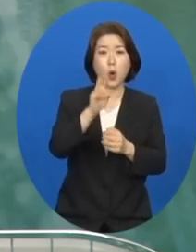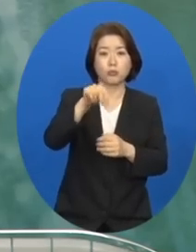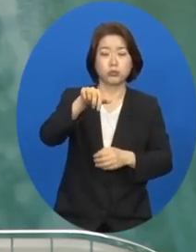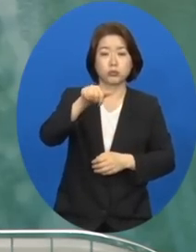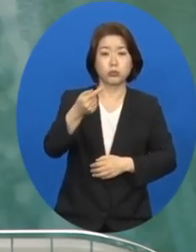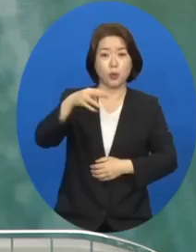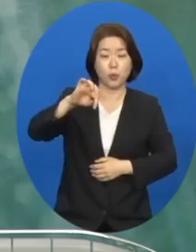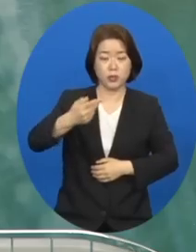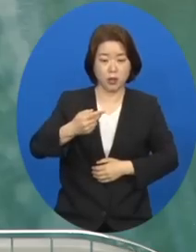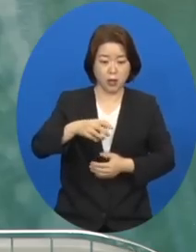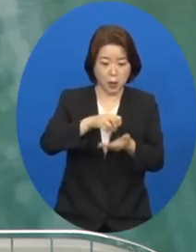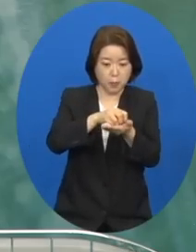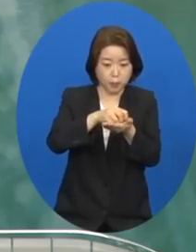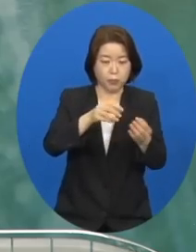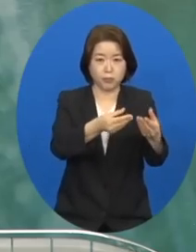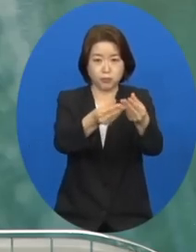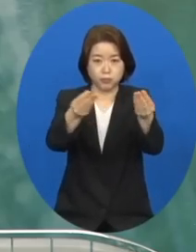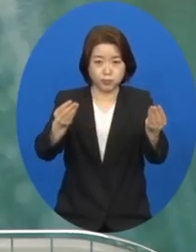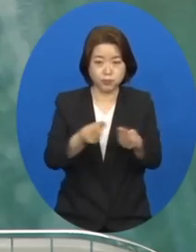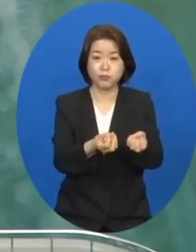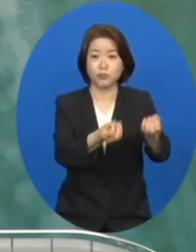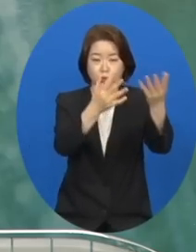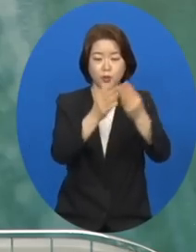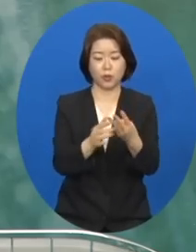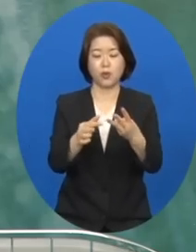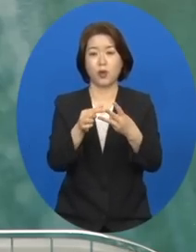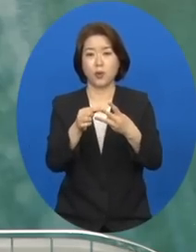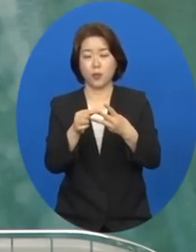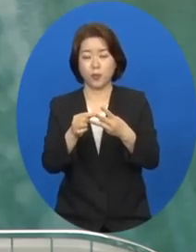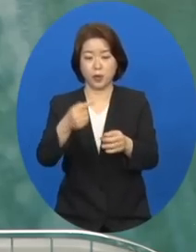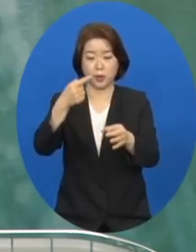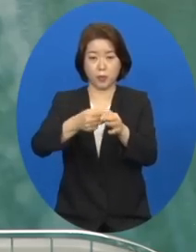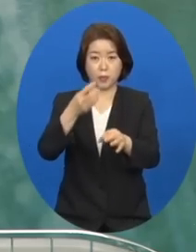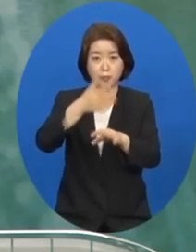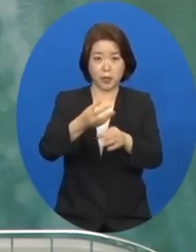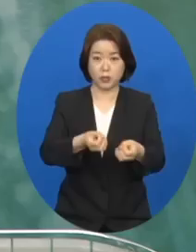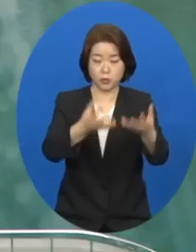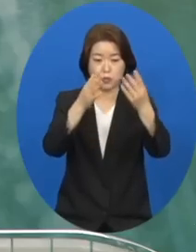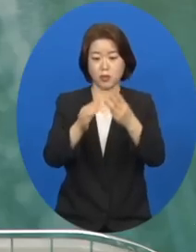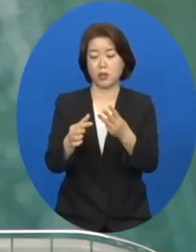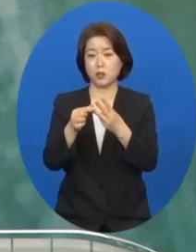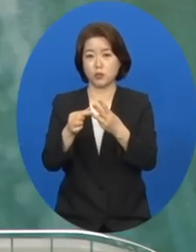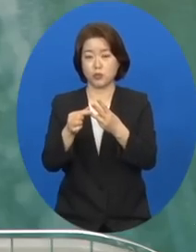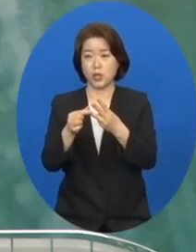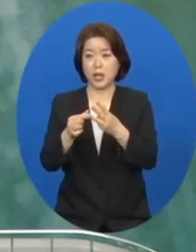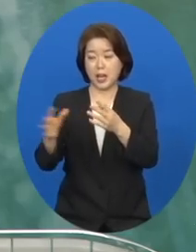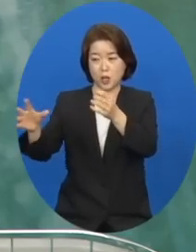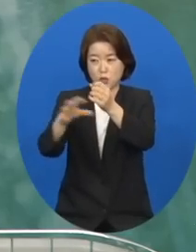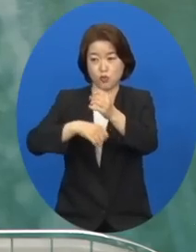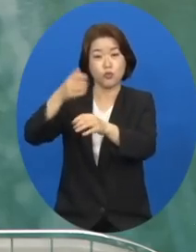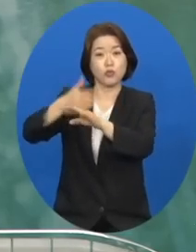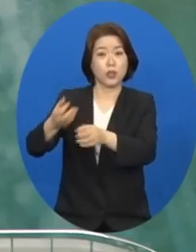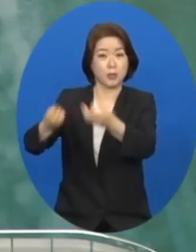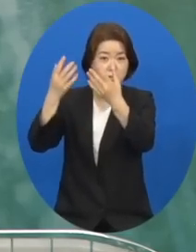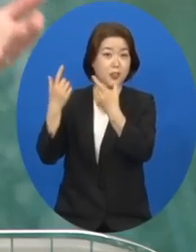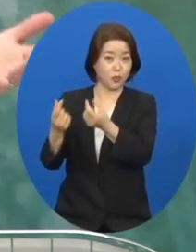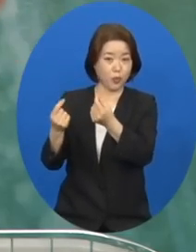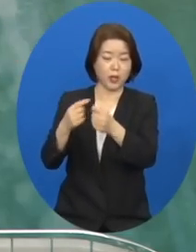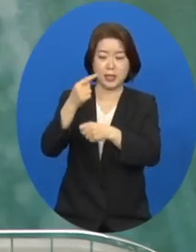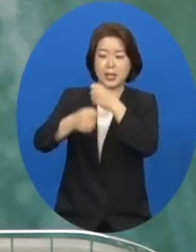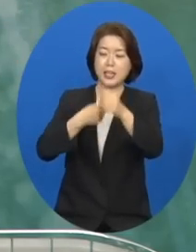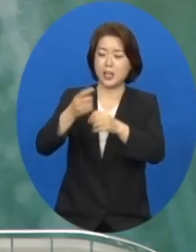두번째가 맥주 저리고 세번째 가수 장 절 입니다 수상 절은 이제 추수 감사 드려야 할 수가 있겠죠 한해의